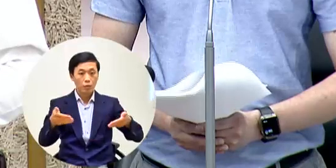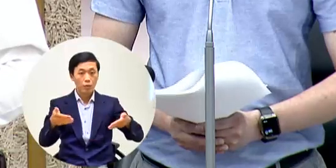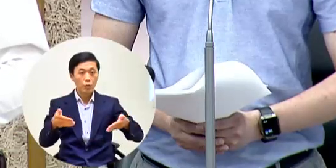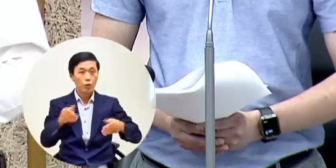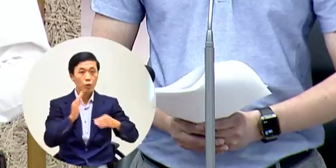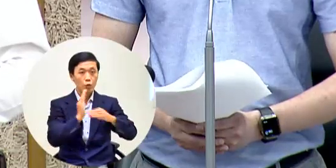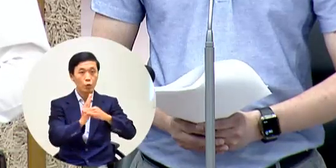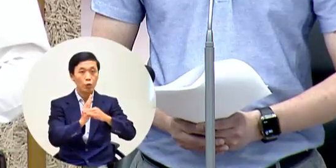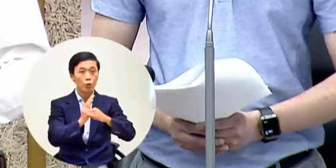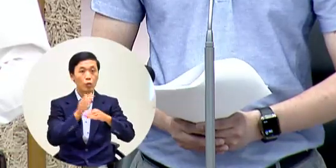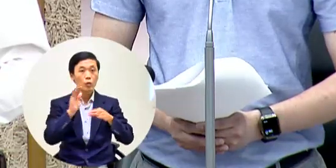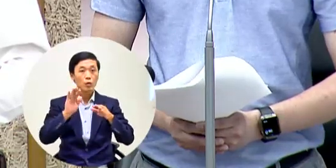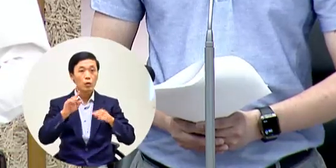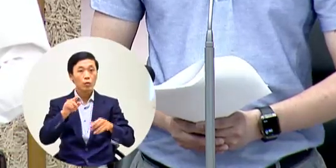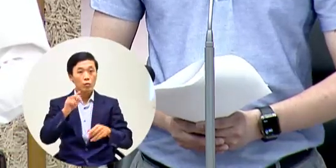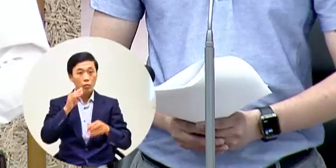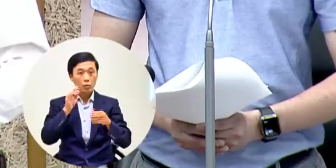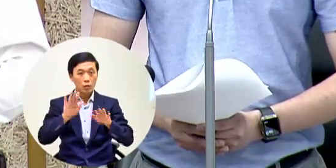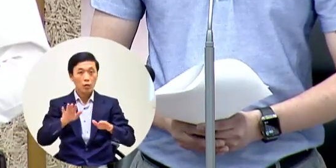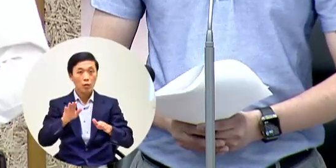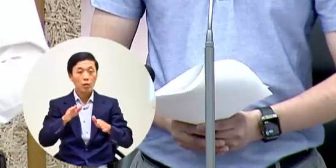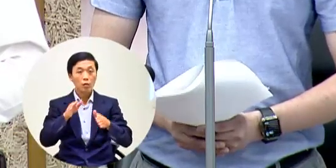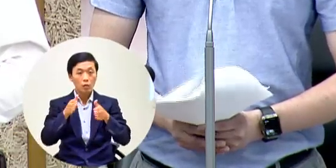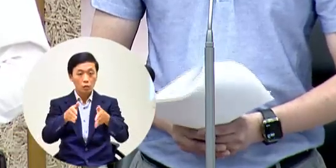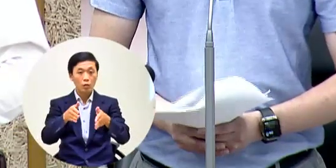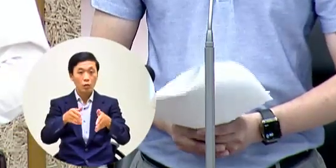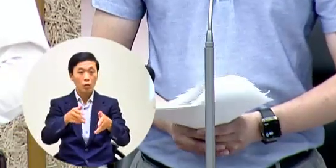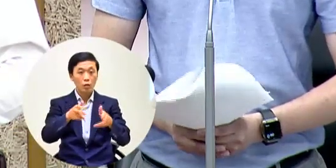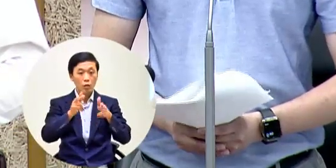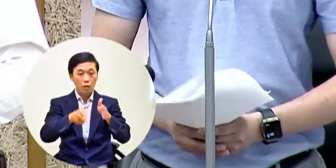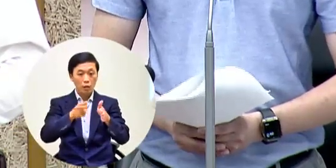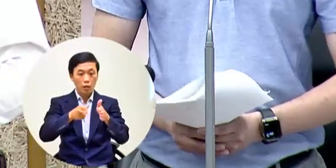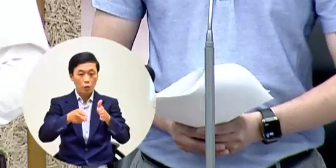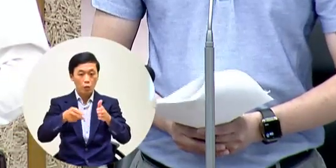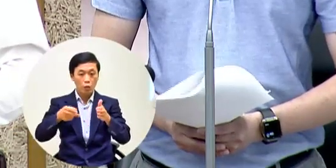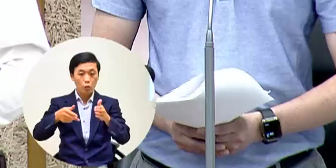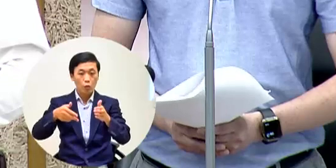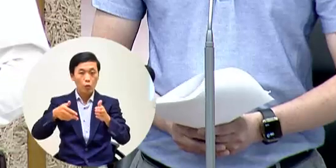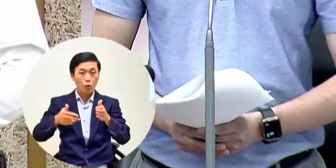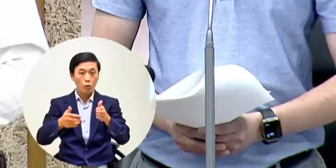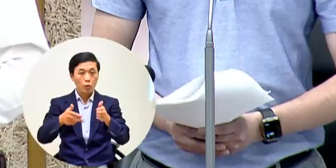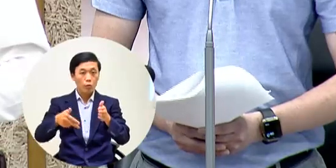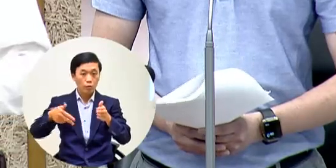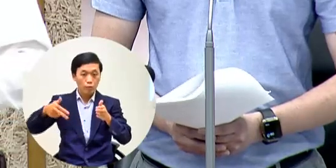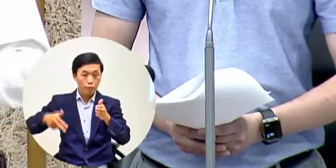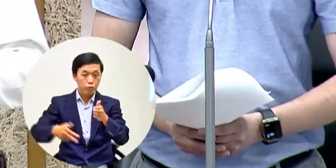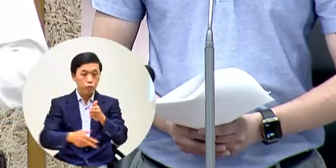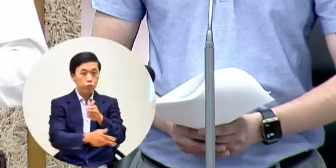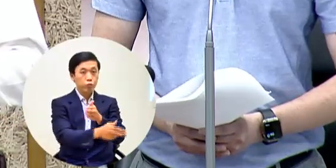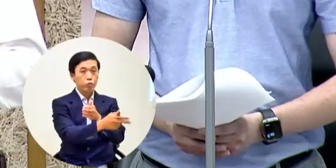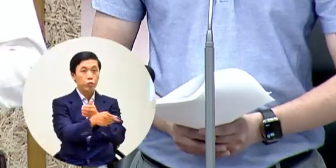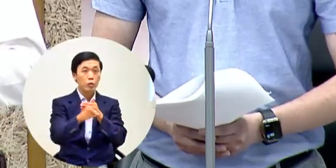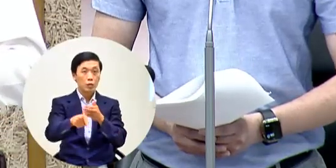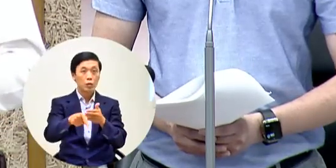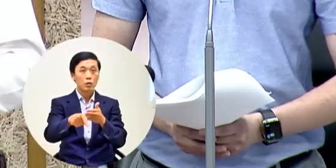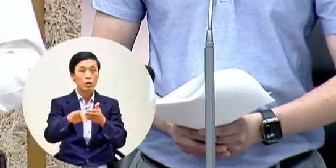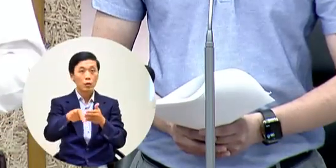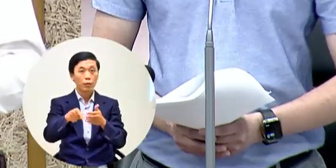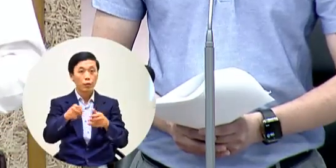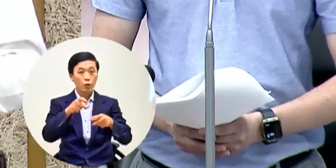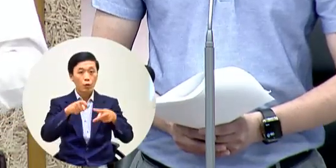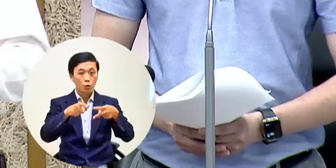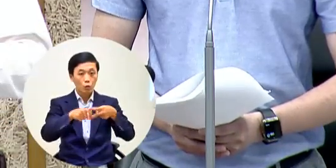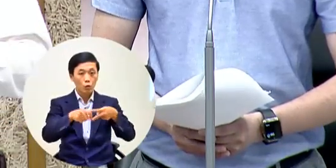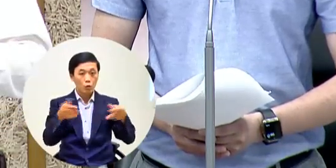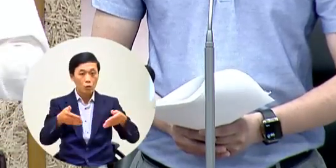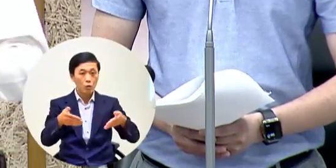贯穿这一个铁路廊道的这一个交通的这一个路径，会并着这一个工程来施作。